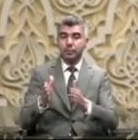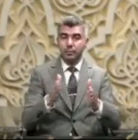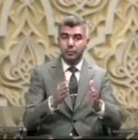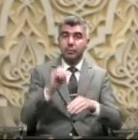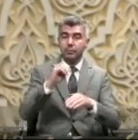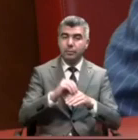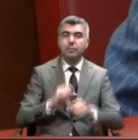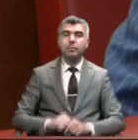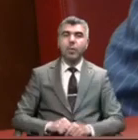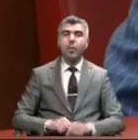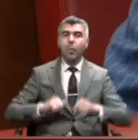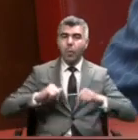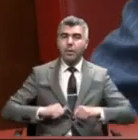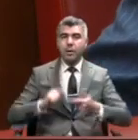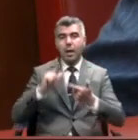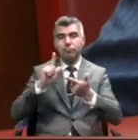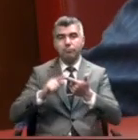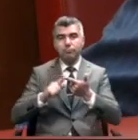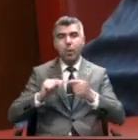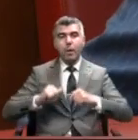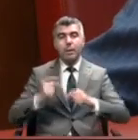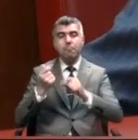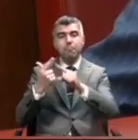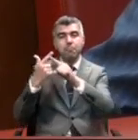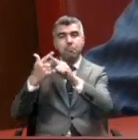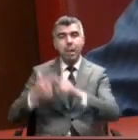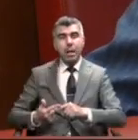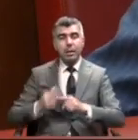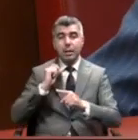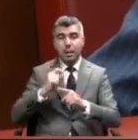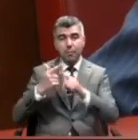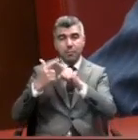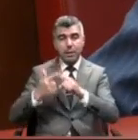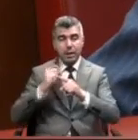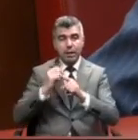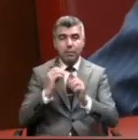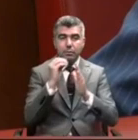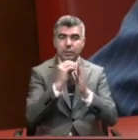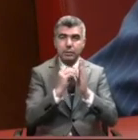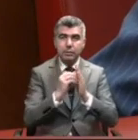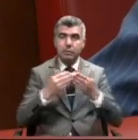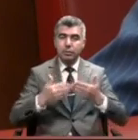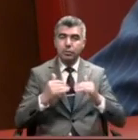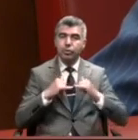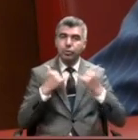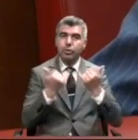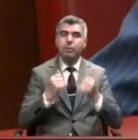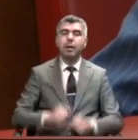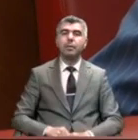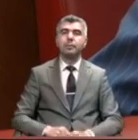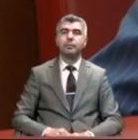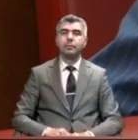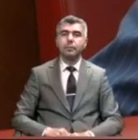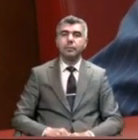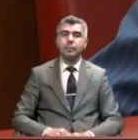ان نرحب بالسيد الوزير المنتدى وزاره الاقتصاد والماليه المكلف بالميزانيه معنا في اشغال هذه الجلسه